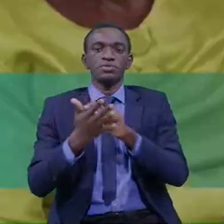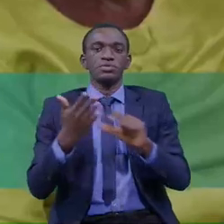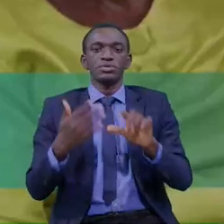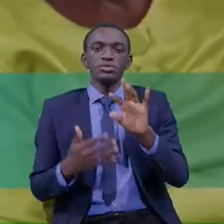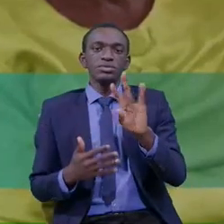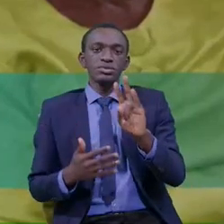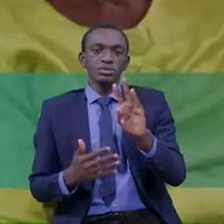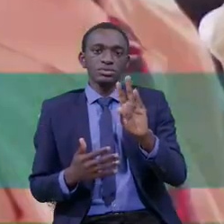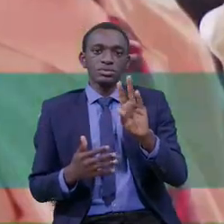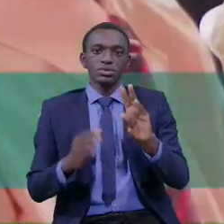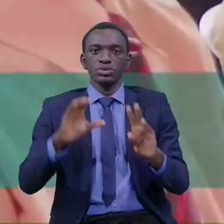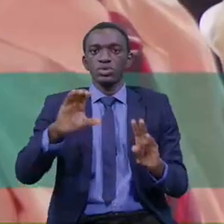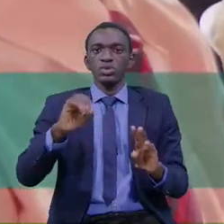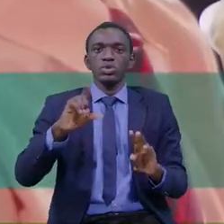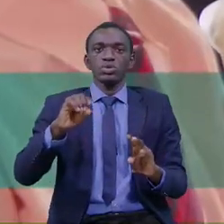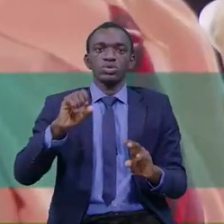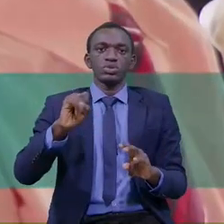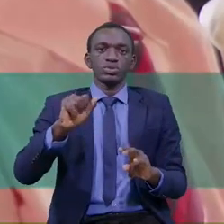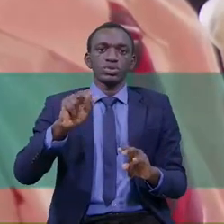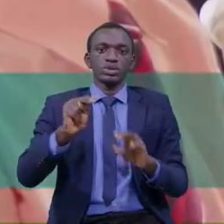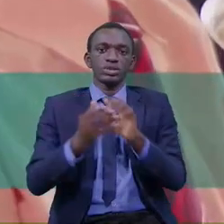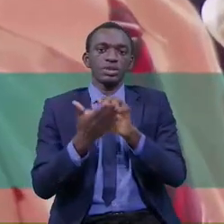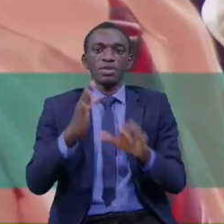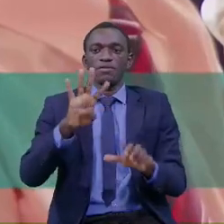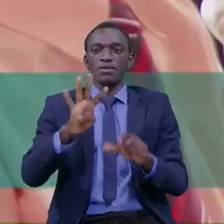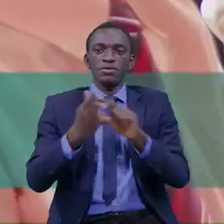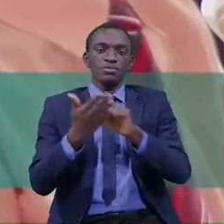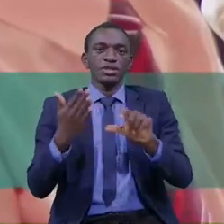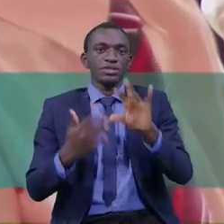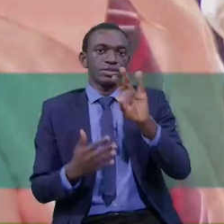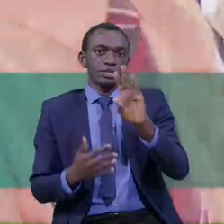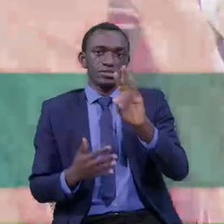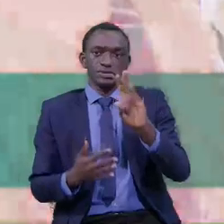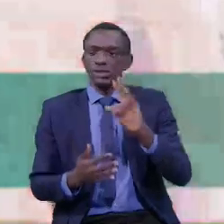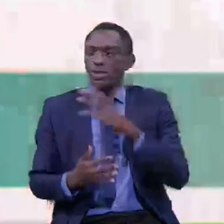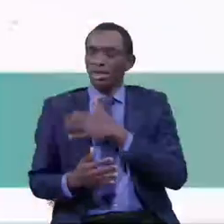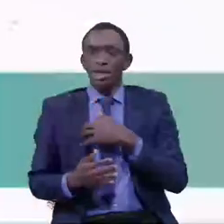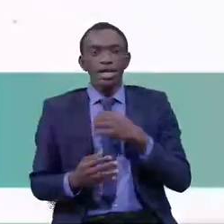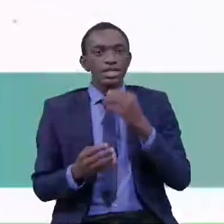4, verset 17. Et dites à Archip.